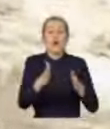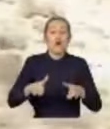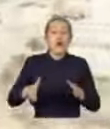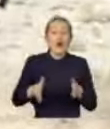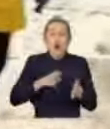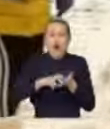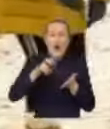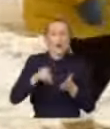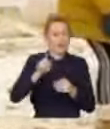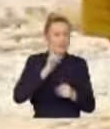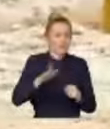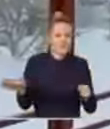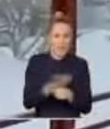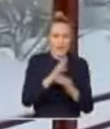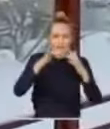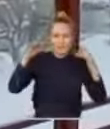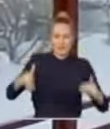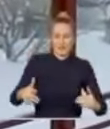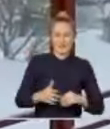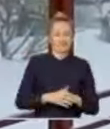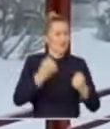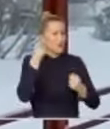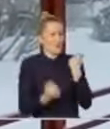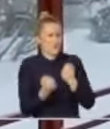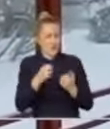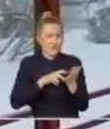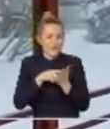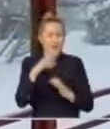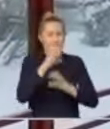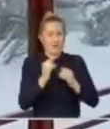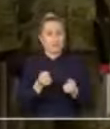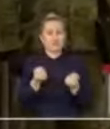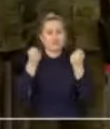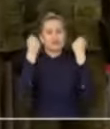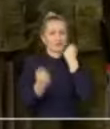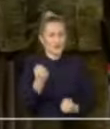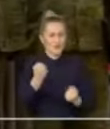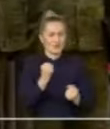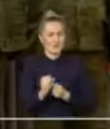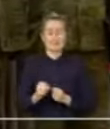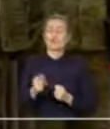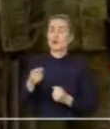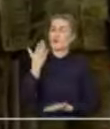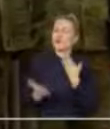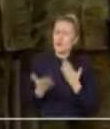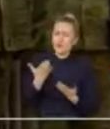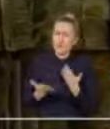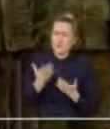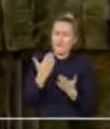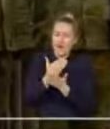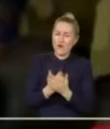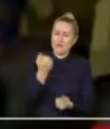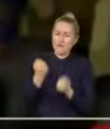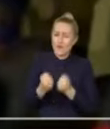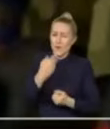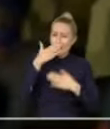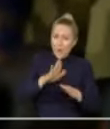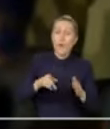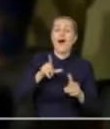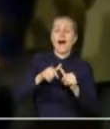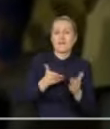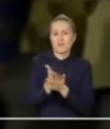pełne śniegu. Bardzo trudno iść. Autobusy ledwo jadą, także bardzo, bardzo ciężko. W ciężkich pogodowych warunkach pomagają żołnierze.